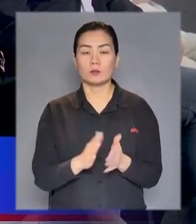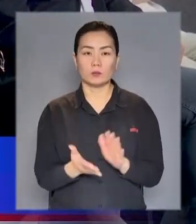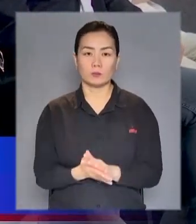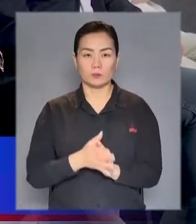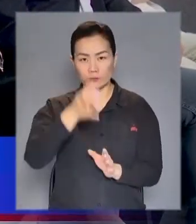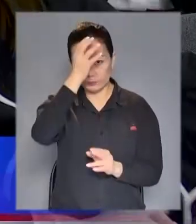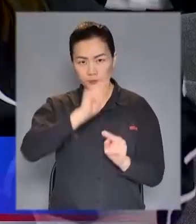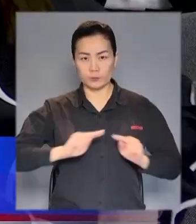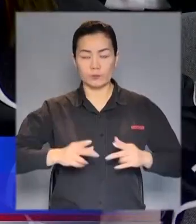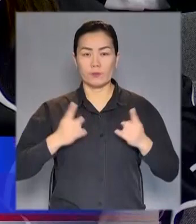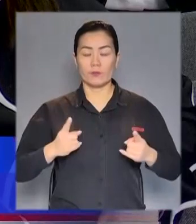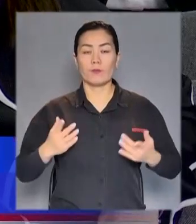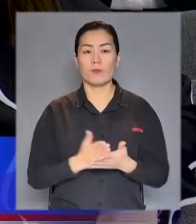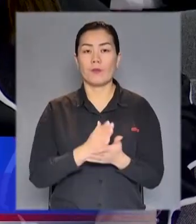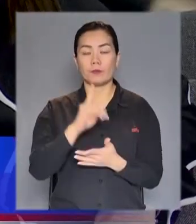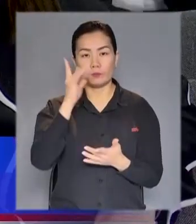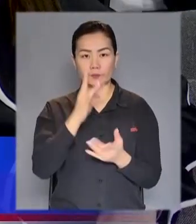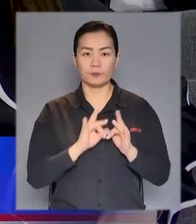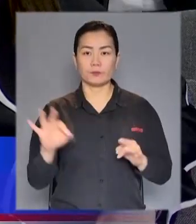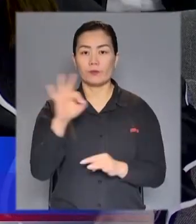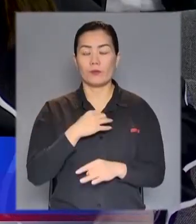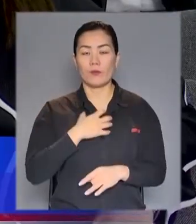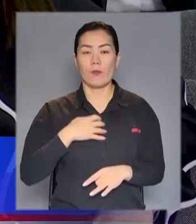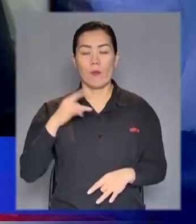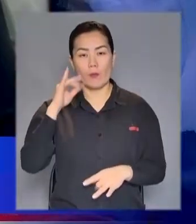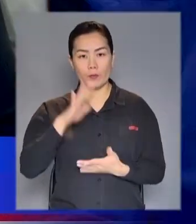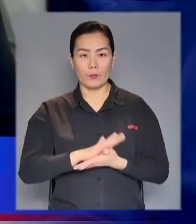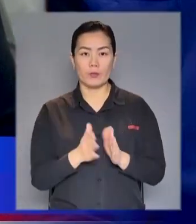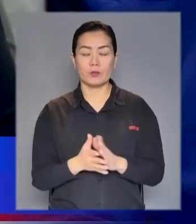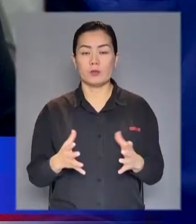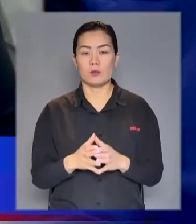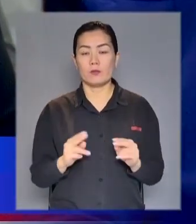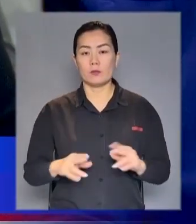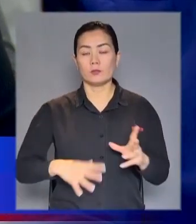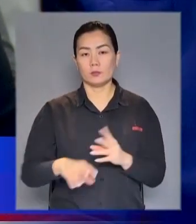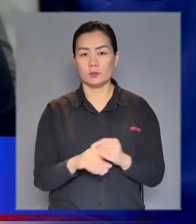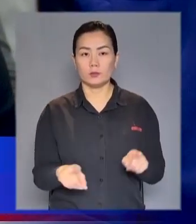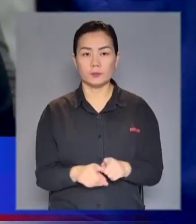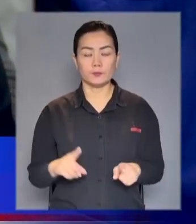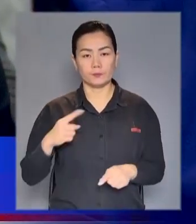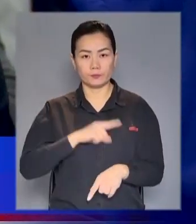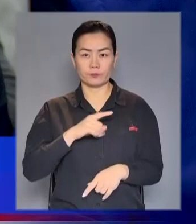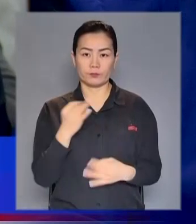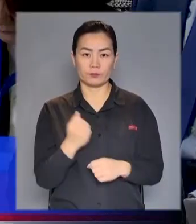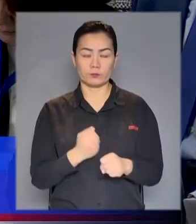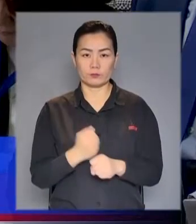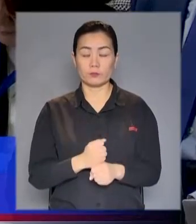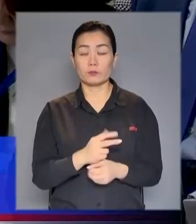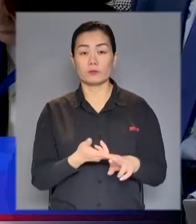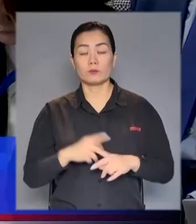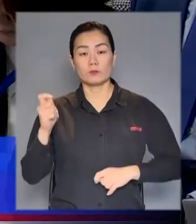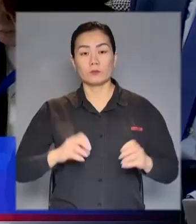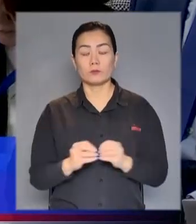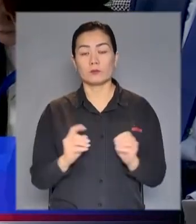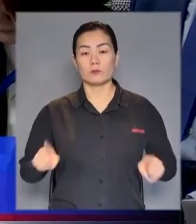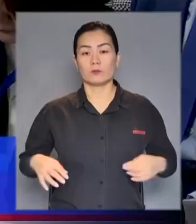мероприятии эксперты и педагоги с большим стажем психологи расскажут о важности психологического состояния учителя, о его эмоциональном интеллекте. Данный саммит